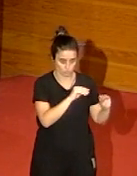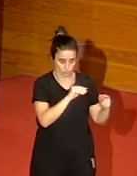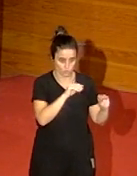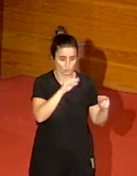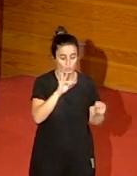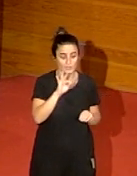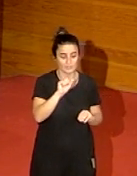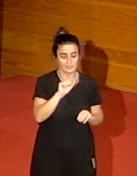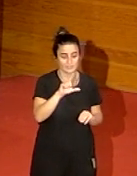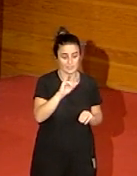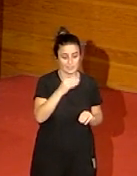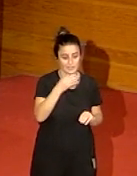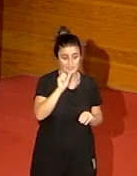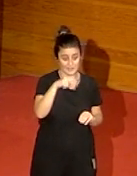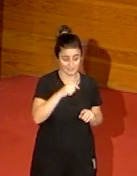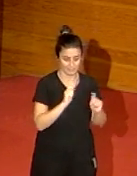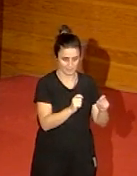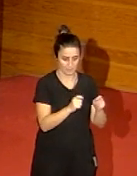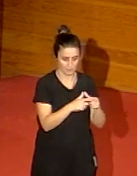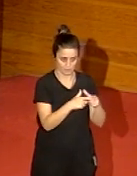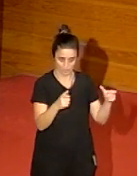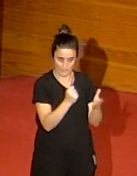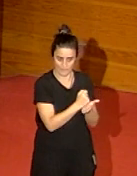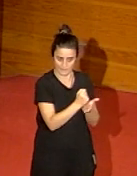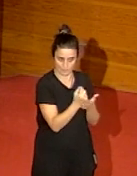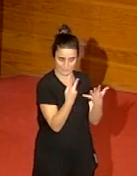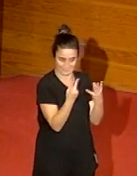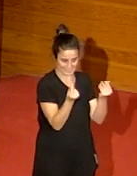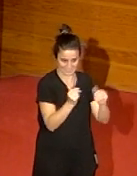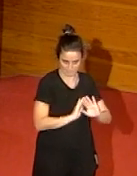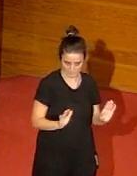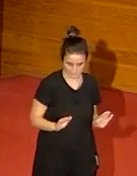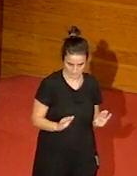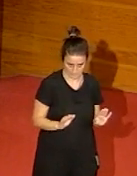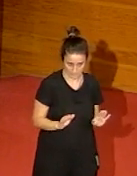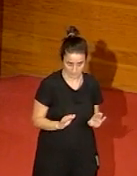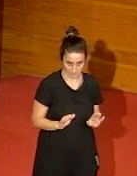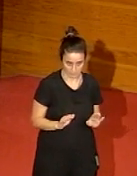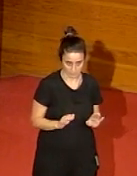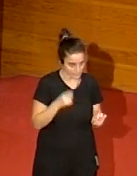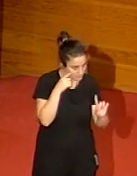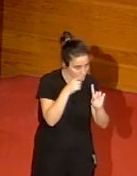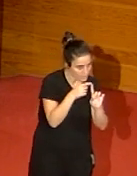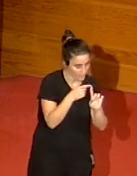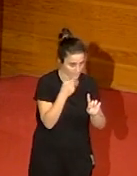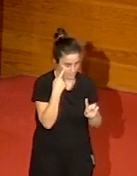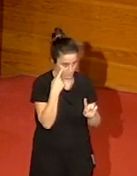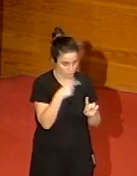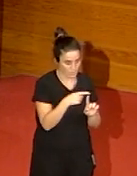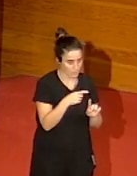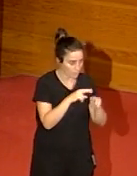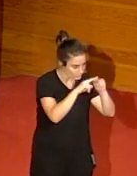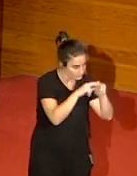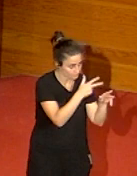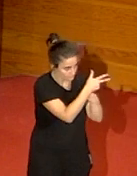diote 7 eguneko bisatu bat, 7 egun besterik ez, urte hurrena kubritu alizateko, ez?